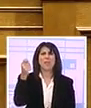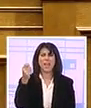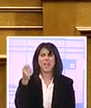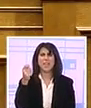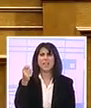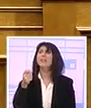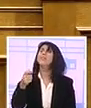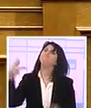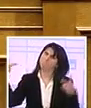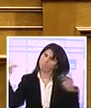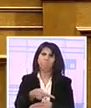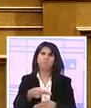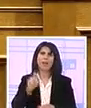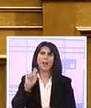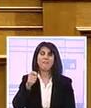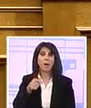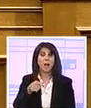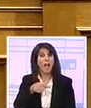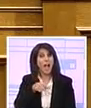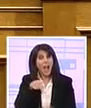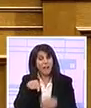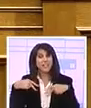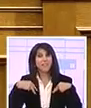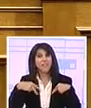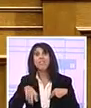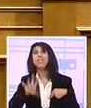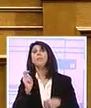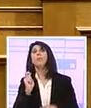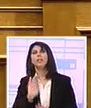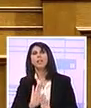Αυτή η κυβέρνηση δεν θα είναι πολιτική κυβέρνηση?